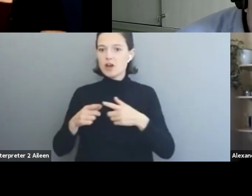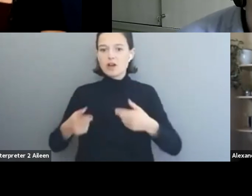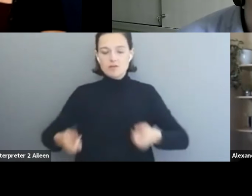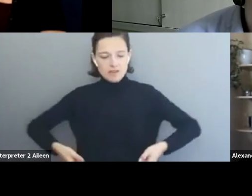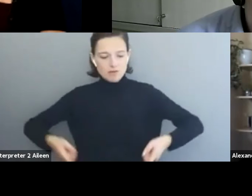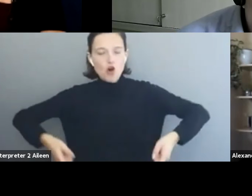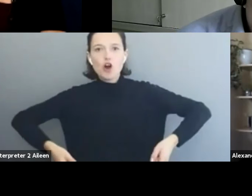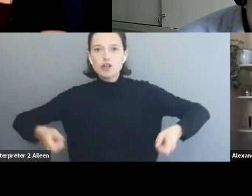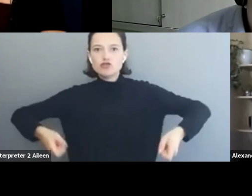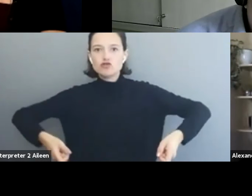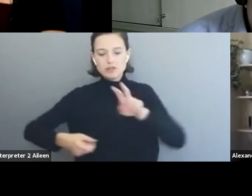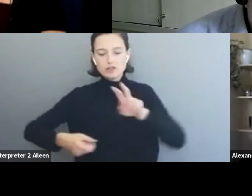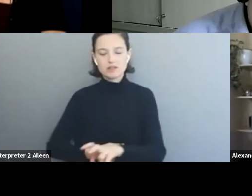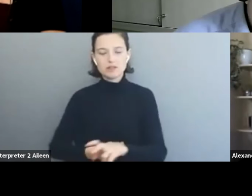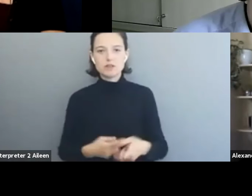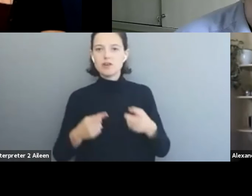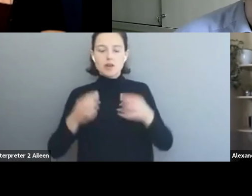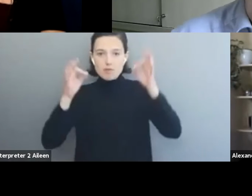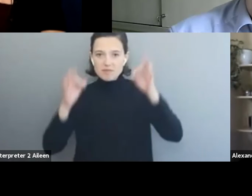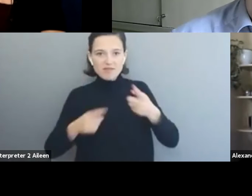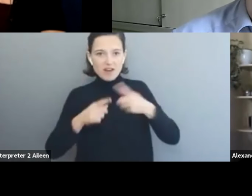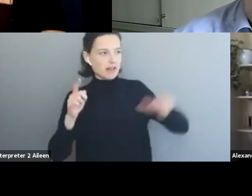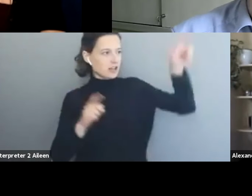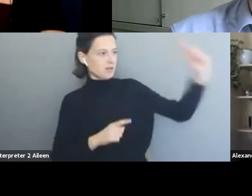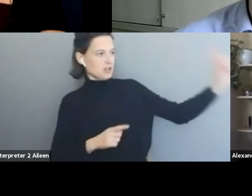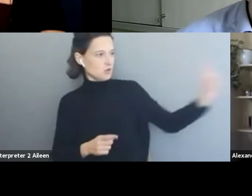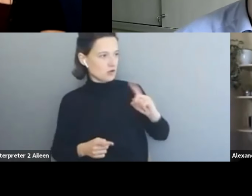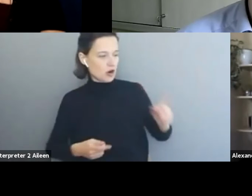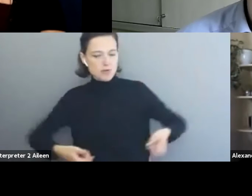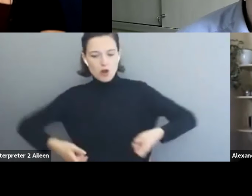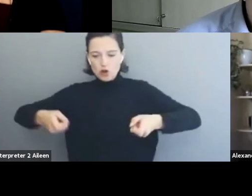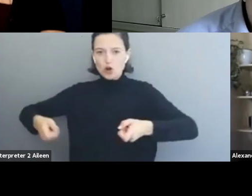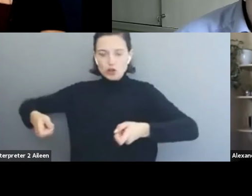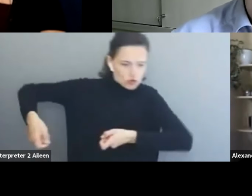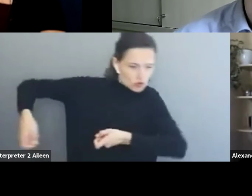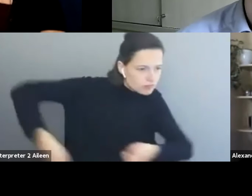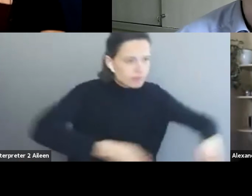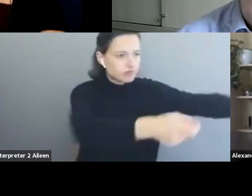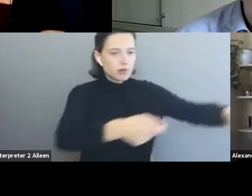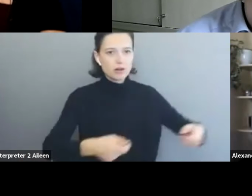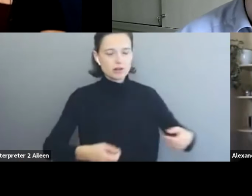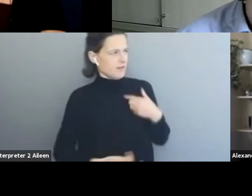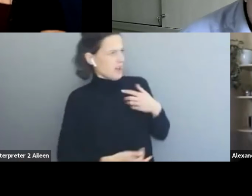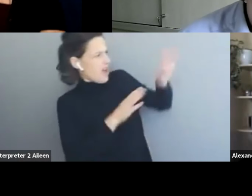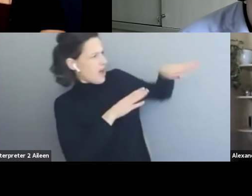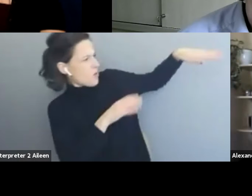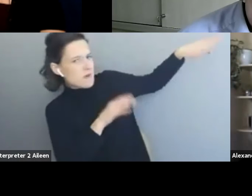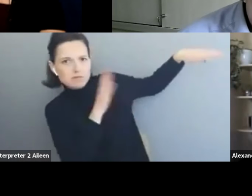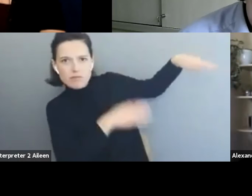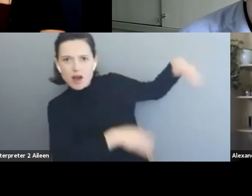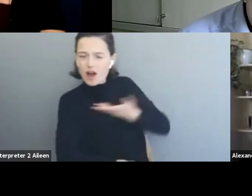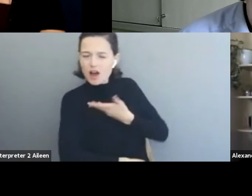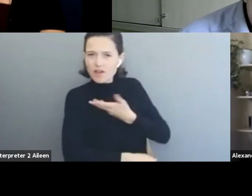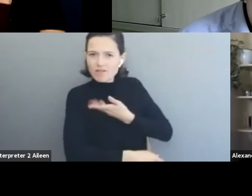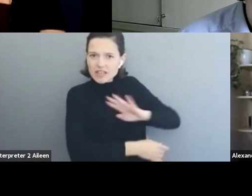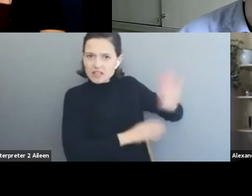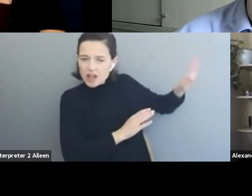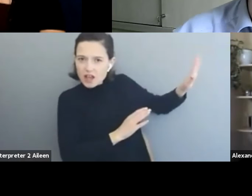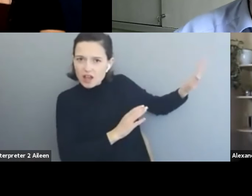hier gar nicht rüber. Ja. Und der sagt, jetzt beschweren auch noch, oder wie? So wie in der Kurve, jetzt beschweren sie sich nur so nach dem Motto,